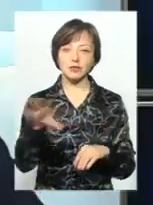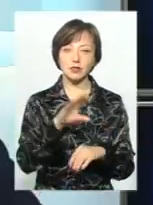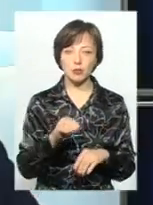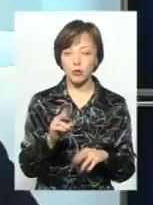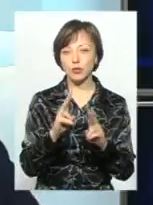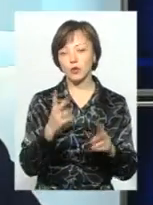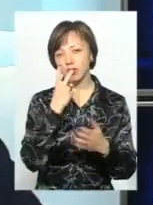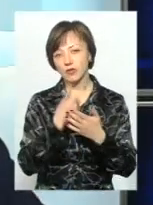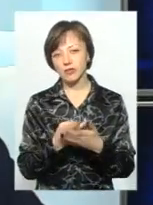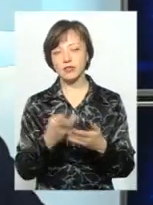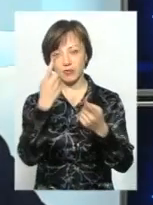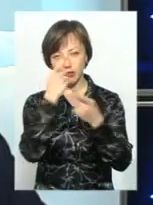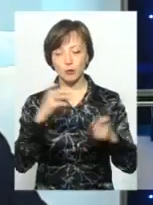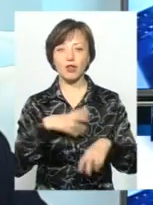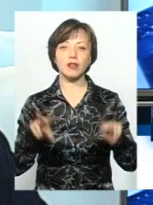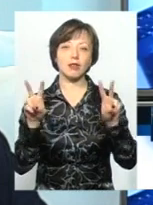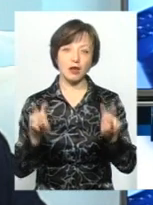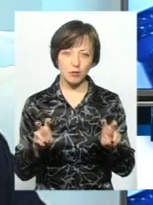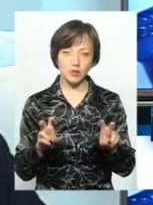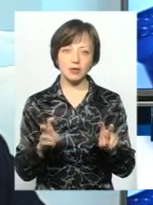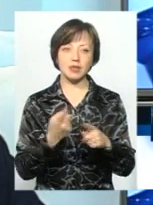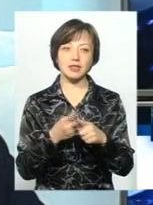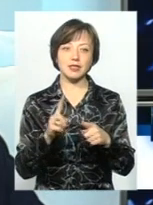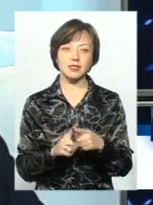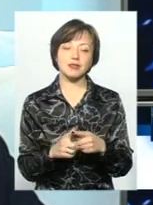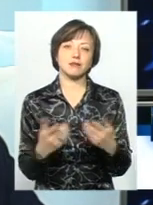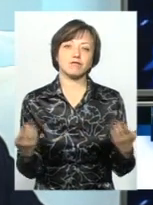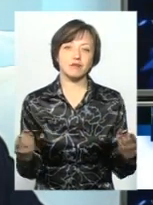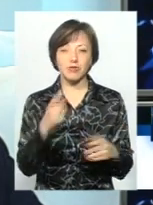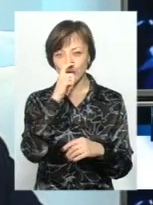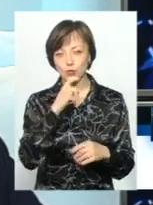всім, хто нас дивився. В ефірі була тема на цій от такій ноті